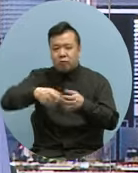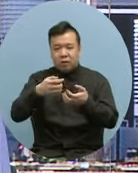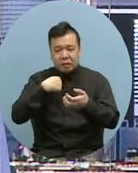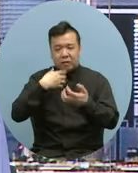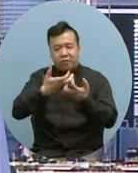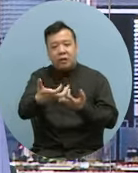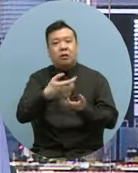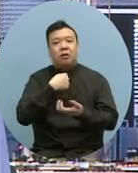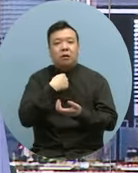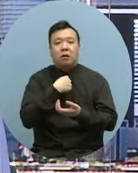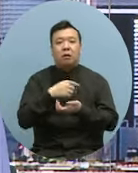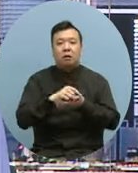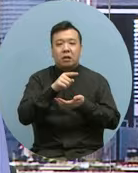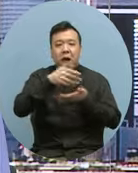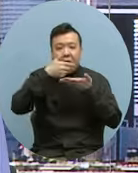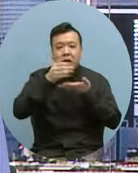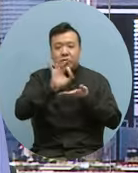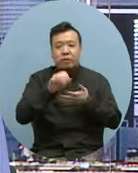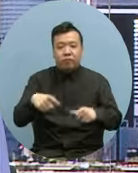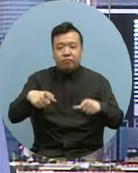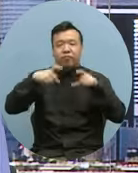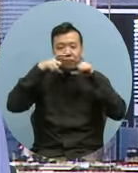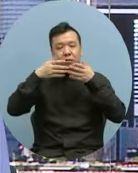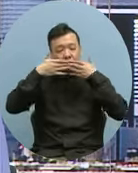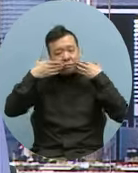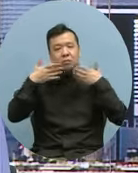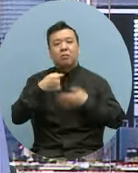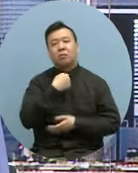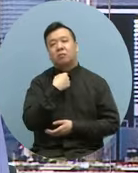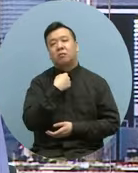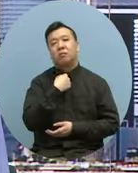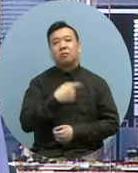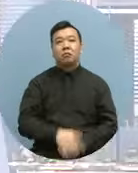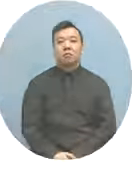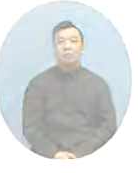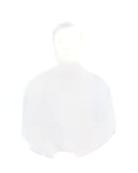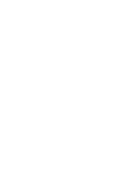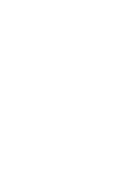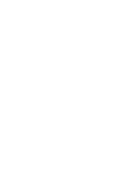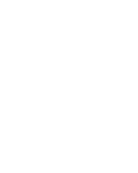咁如果係唔食飯嗰時候咧，即係未食嘢嗰時候咧，盡量戴翻個口罩啦。